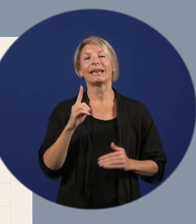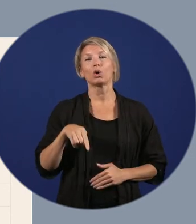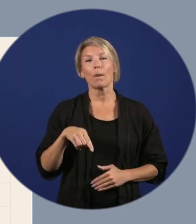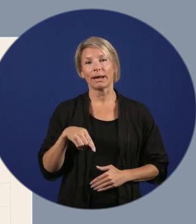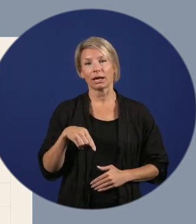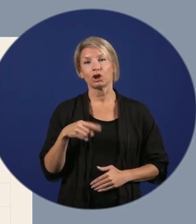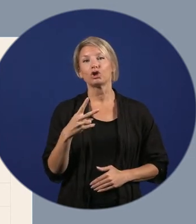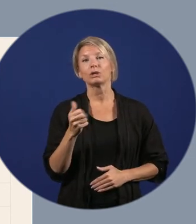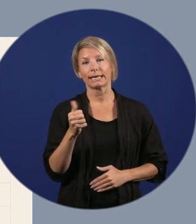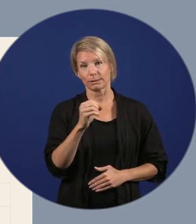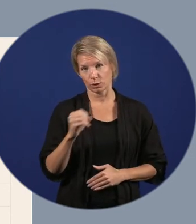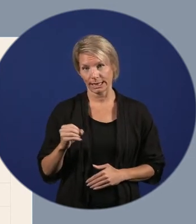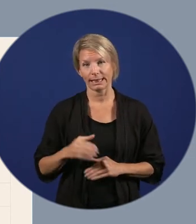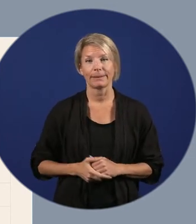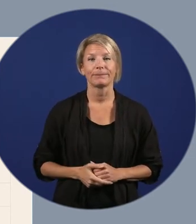1,26%.